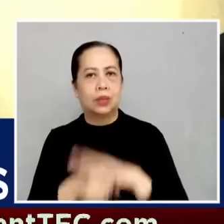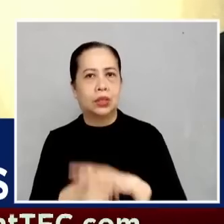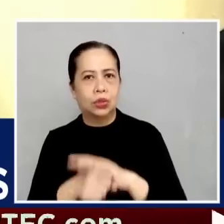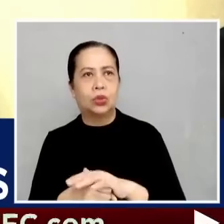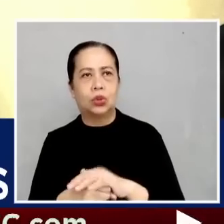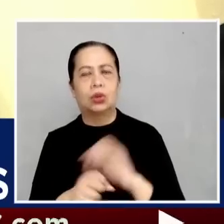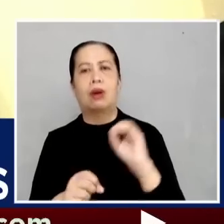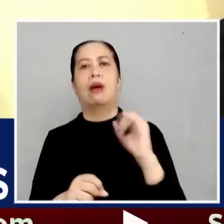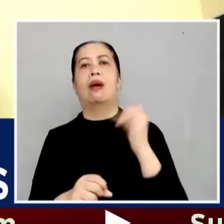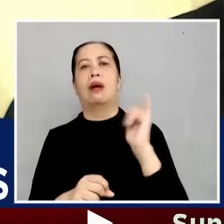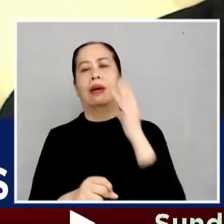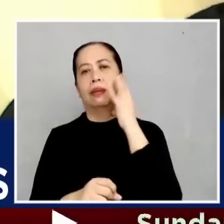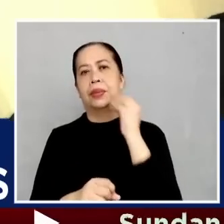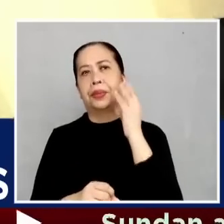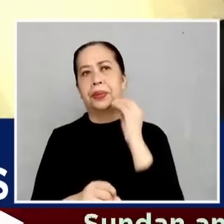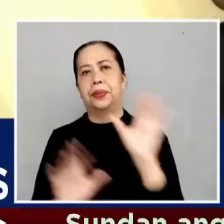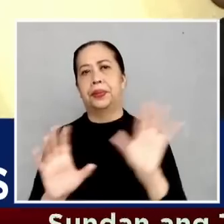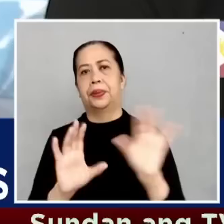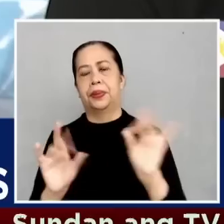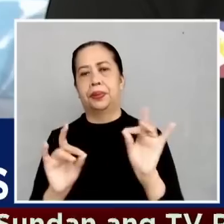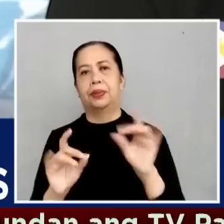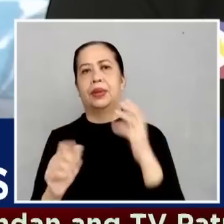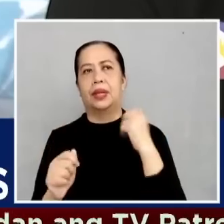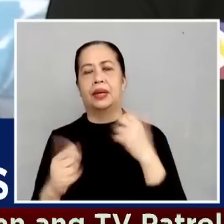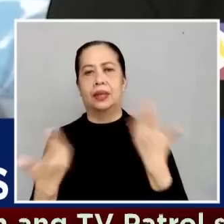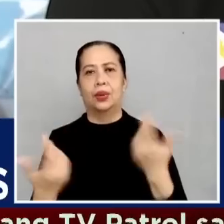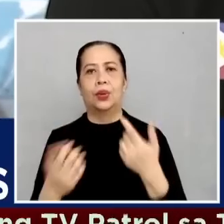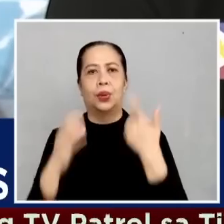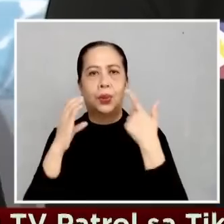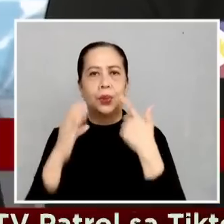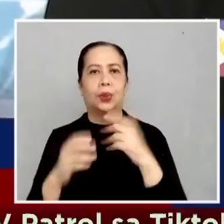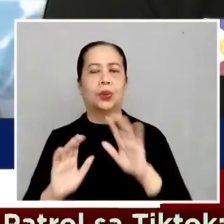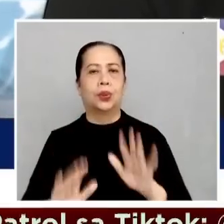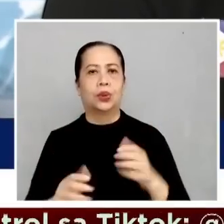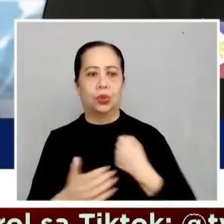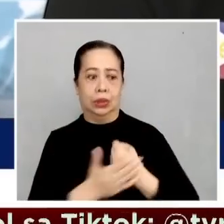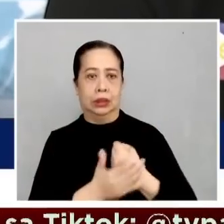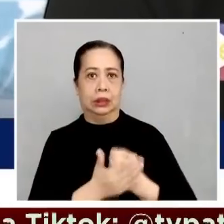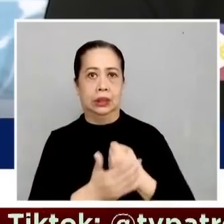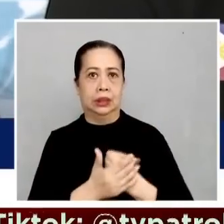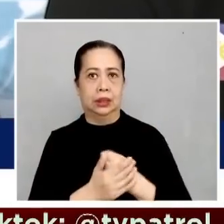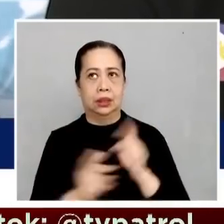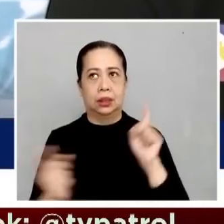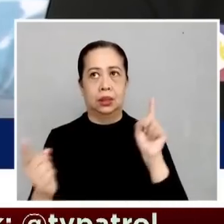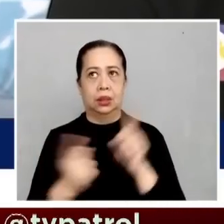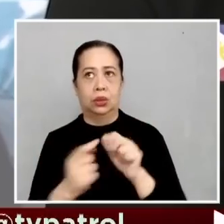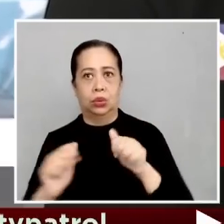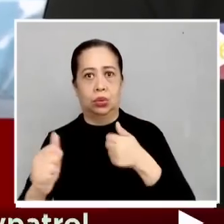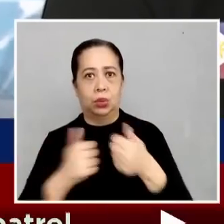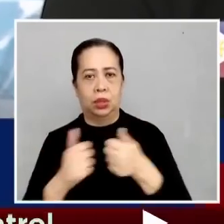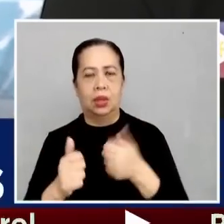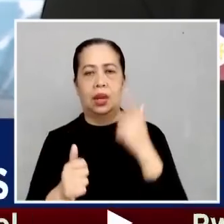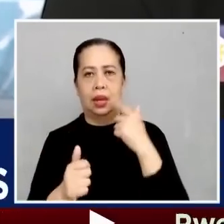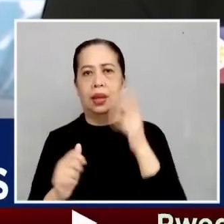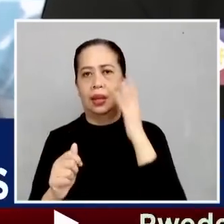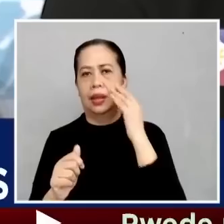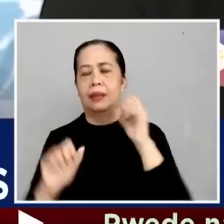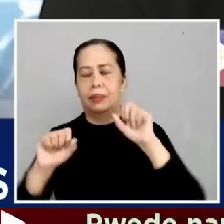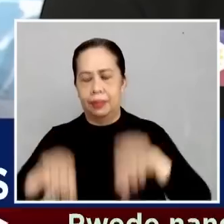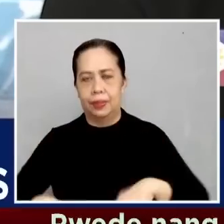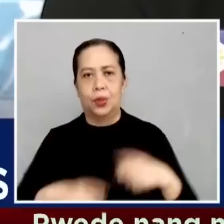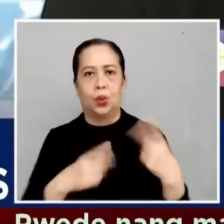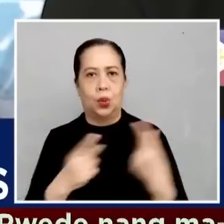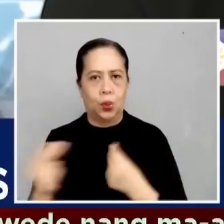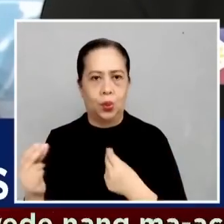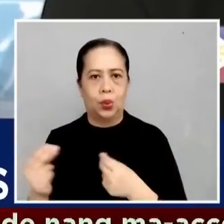competition, baga kalmado na lang. Para yung kaba namin, pagdating ng competition, alam namin na kaya na namin yung gagawin